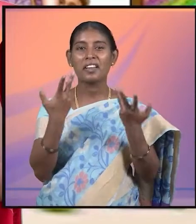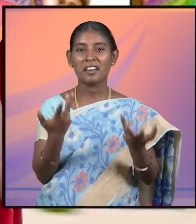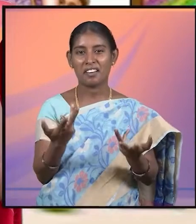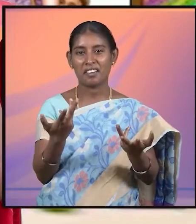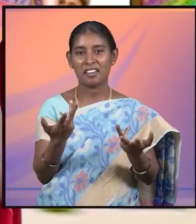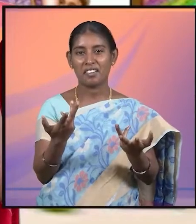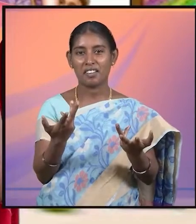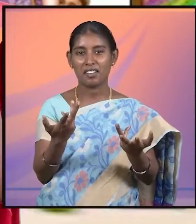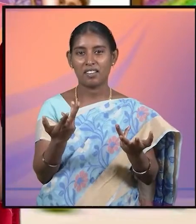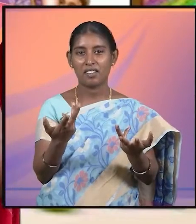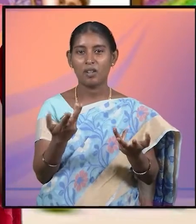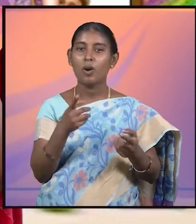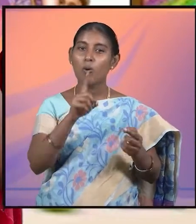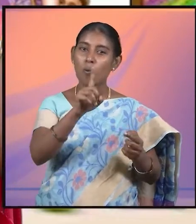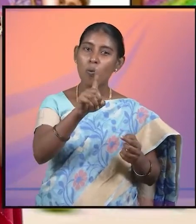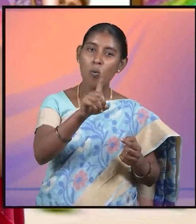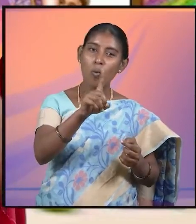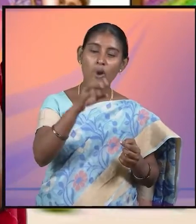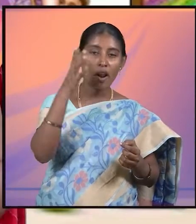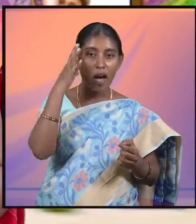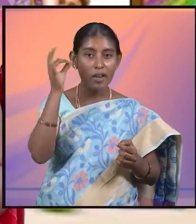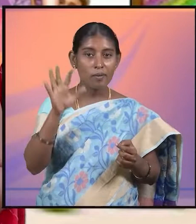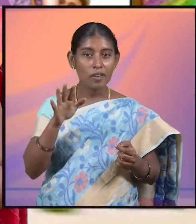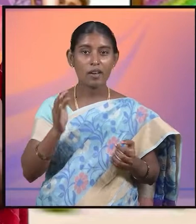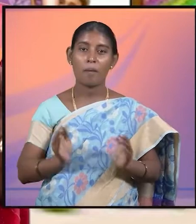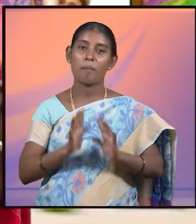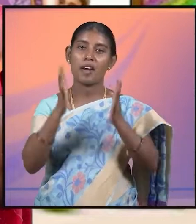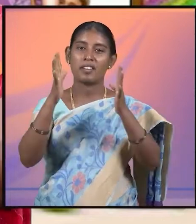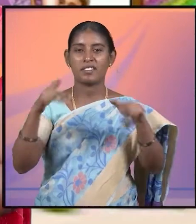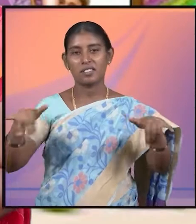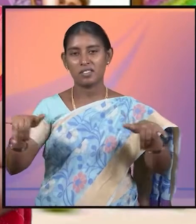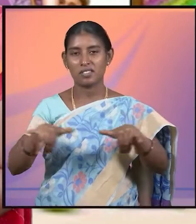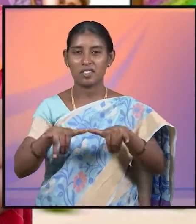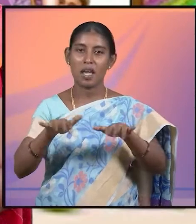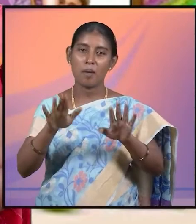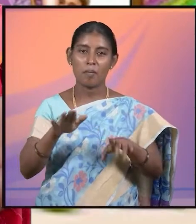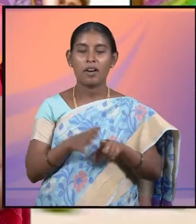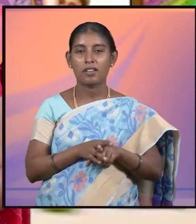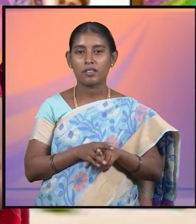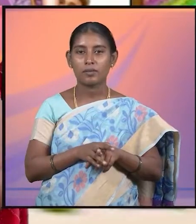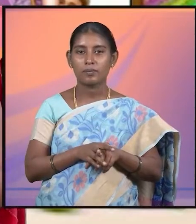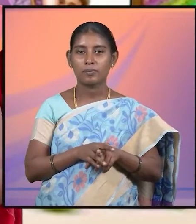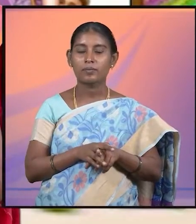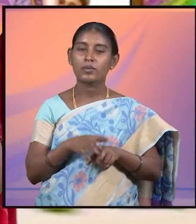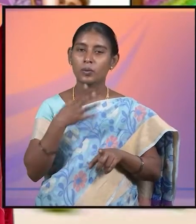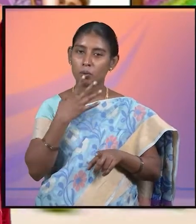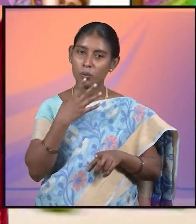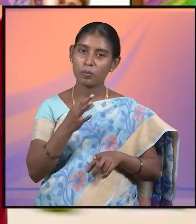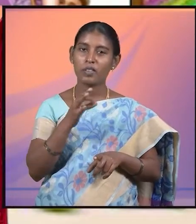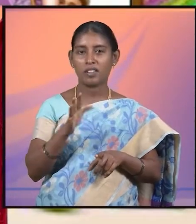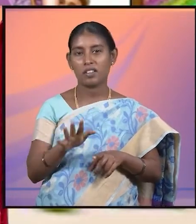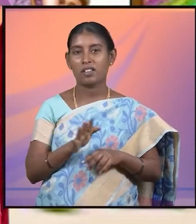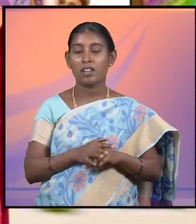அதாவது படிக்காவிடில், ஓர் அறிவு பெற்ற மரத்திற்கு சமமாக கருதப்படுவான் என்ற